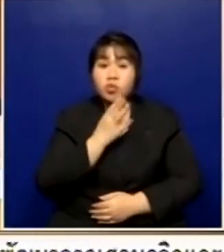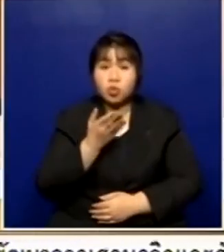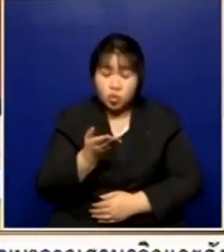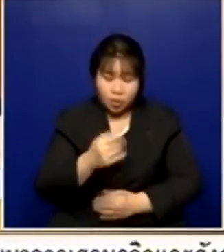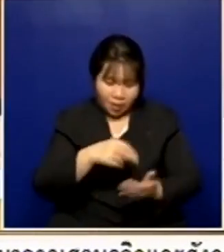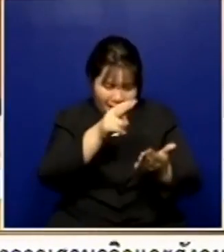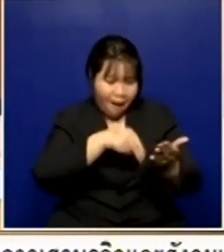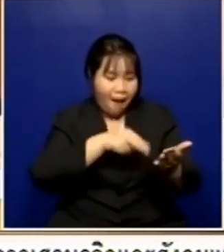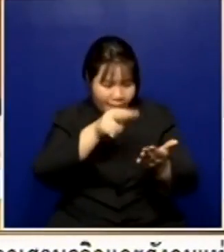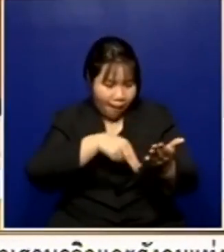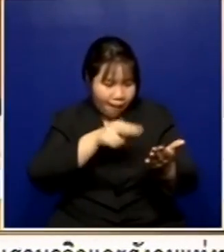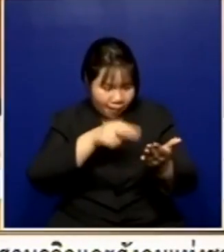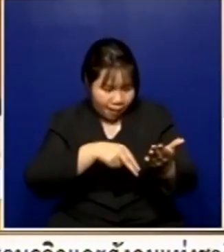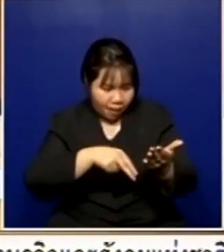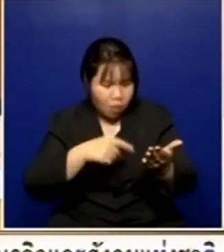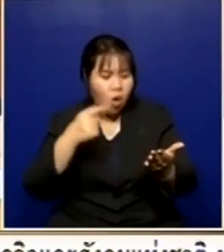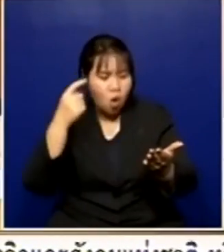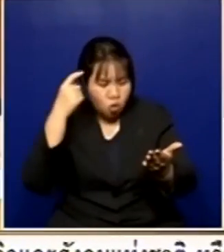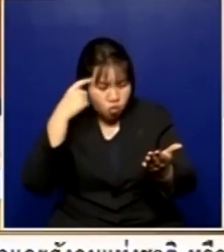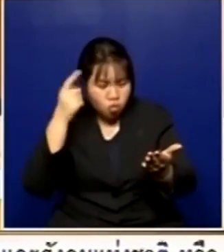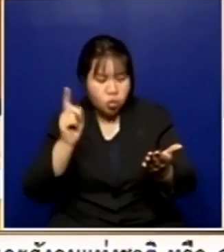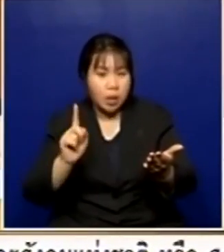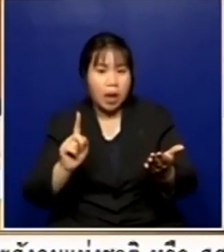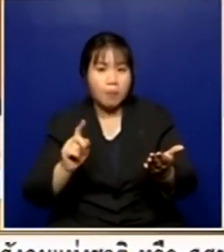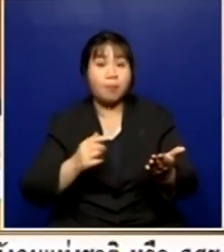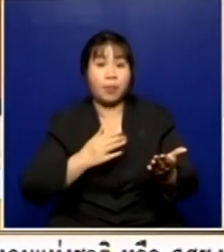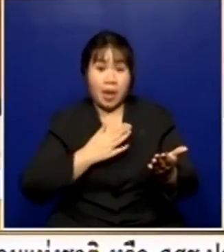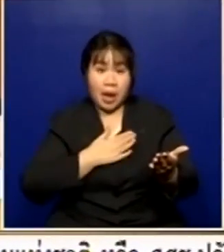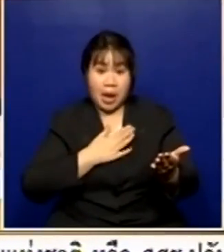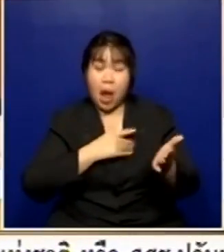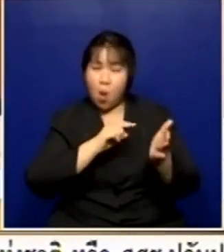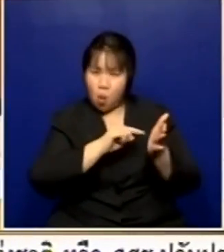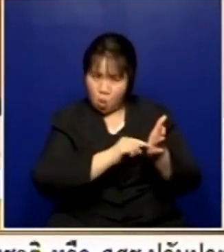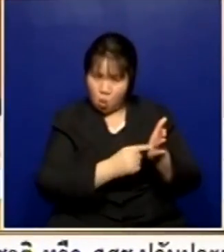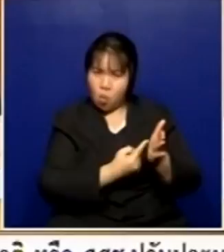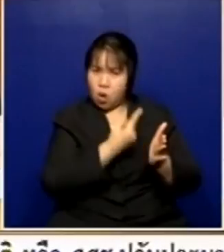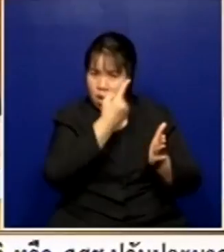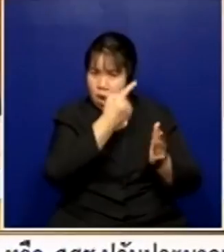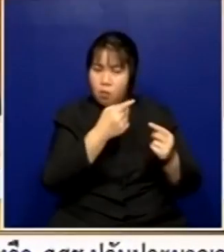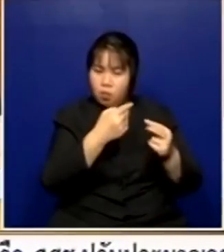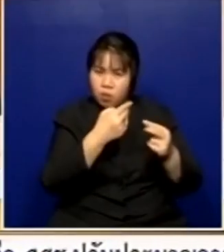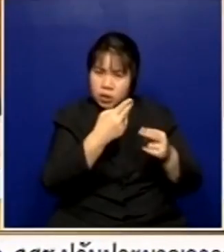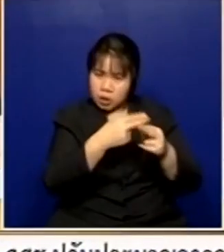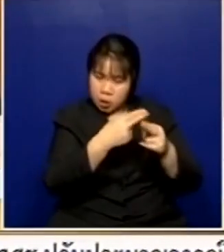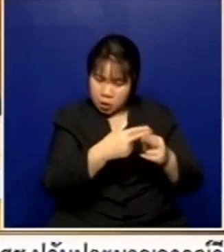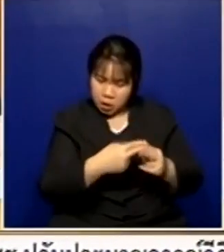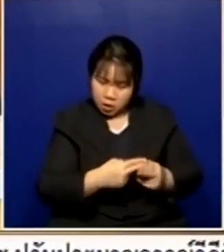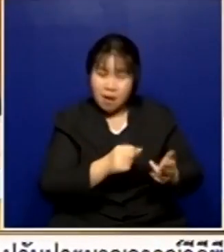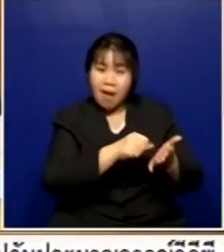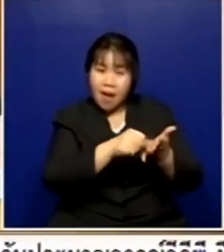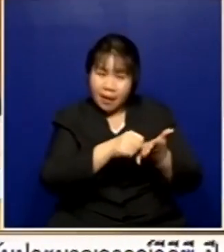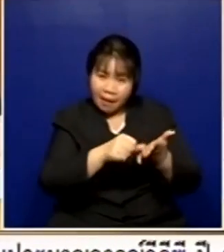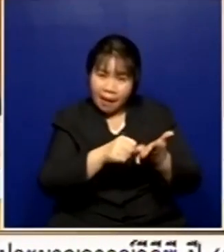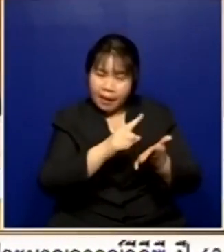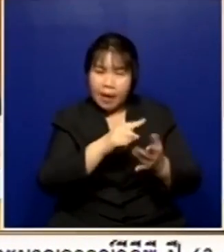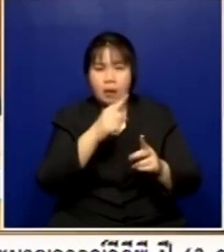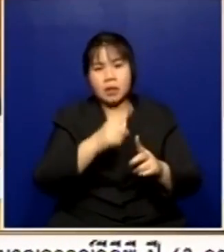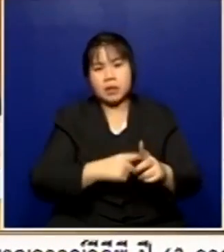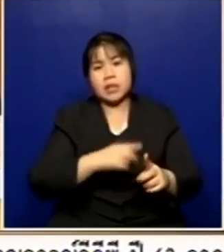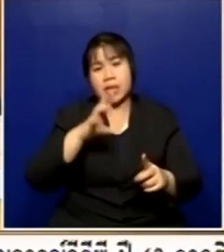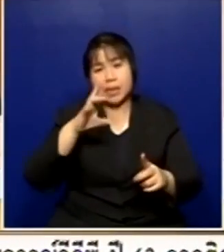บ้านมาเพียงสักเล็กน้อยเนี่ยท่านก็จะทราบว่าเราเริ่มต้นกิจกรรมเพื่อการเข้าชื่อเสนอแก้ไขรัฐธรรมนูญเมื่อวันที่ 7สิงหาคม